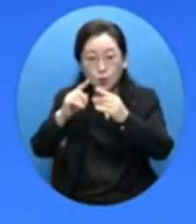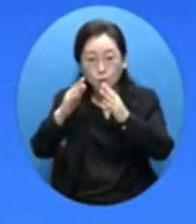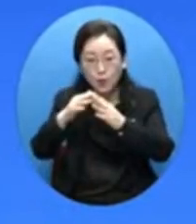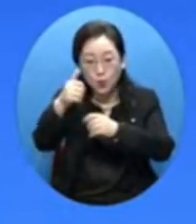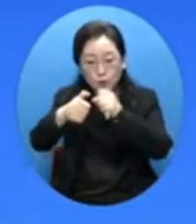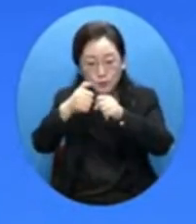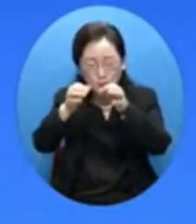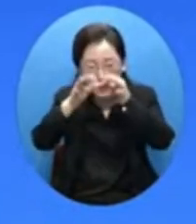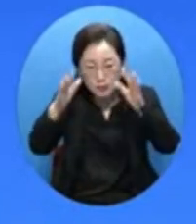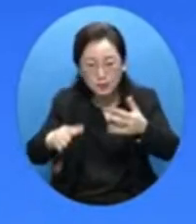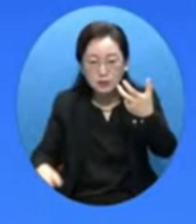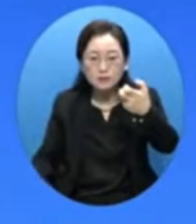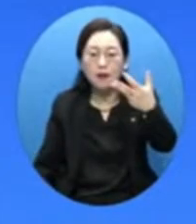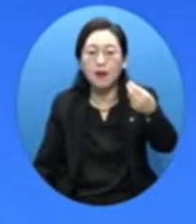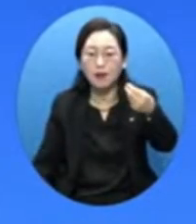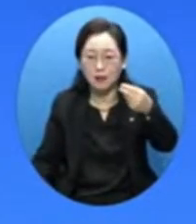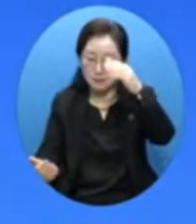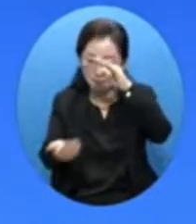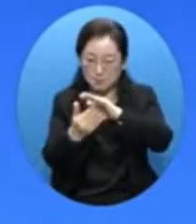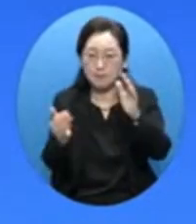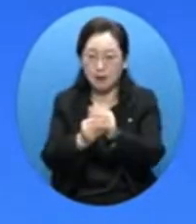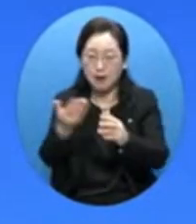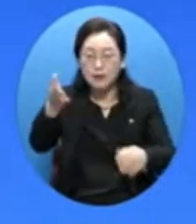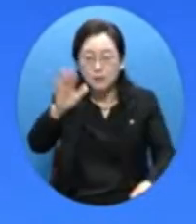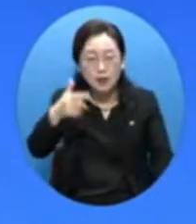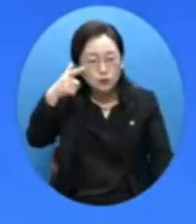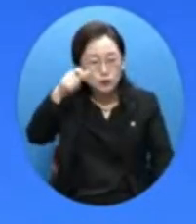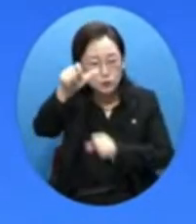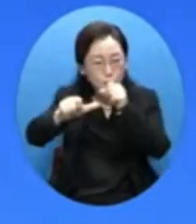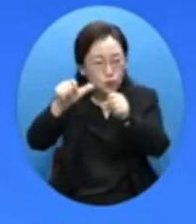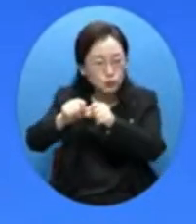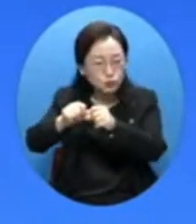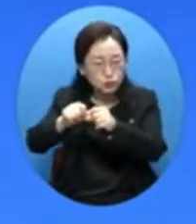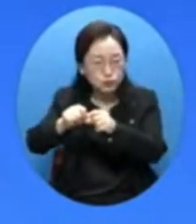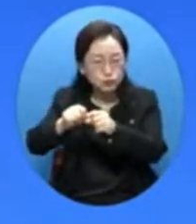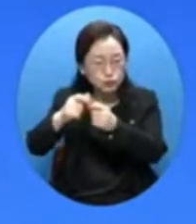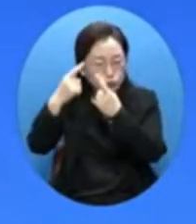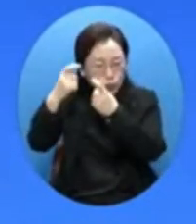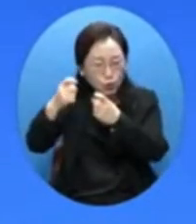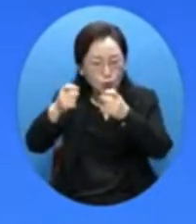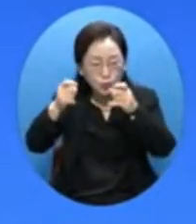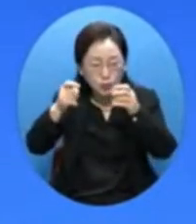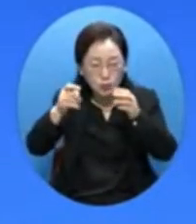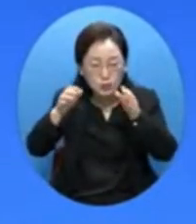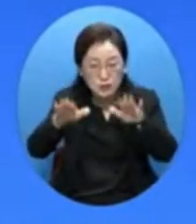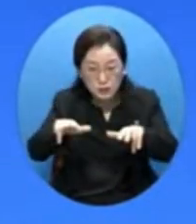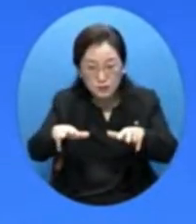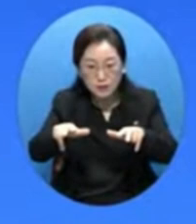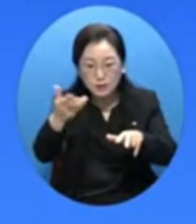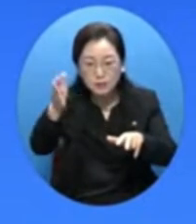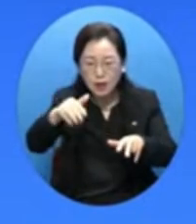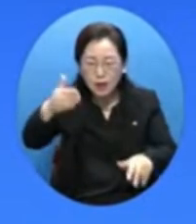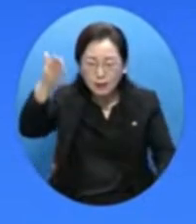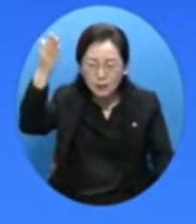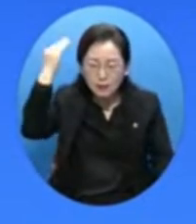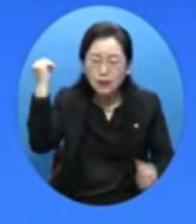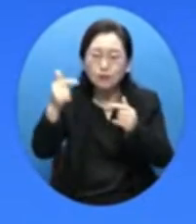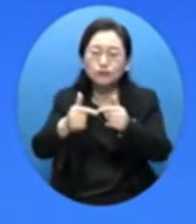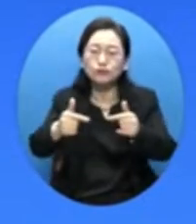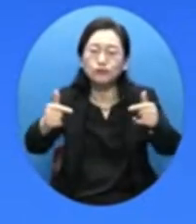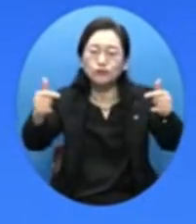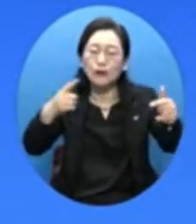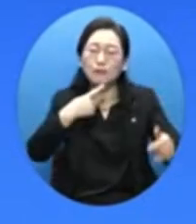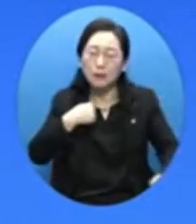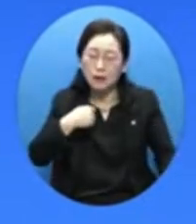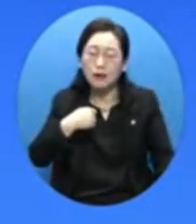이루게 된 것입니다. 그러나 65주년을 지나면서 그 부흥의 열기라 옛날에 과거에 그러한 일이